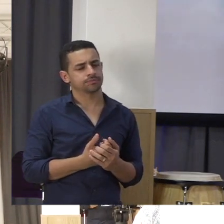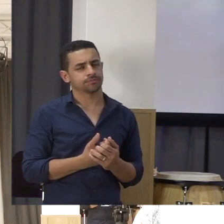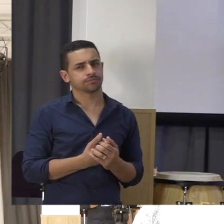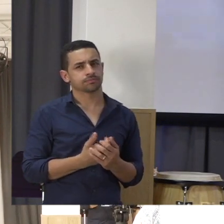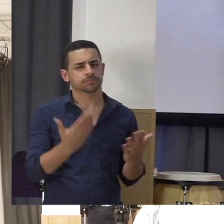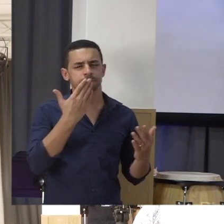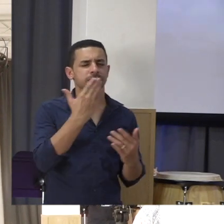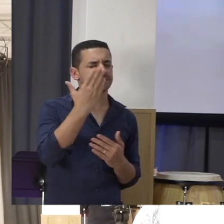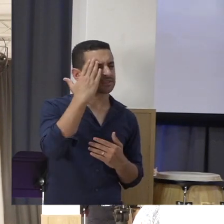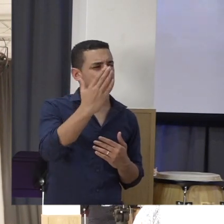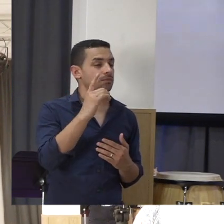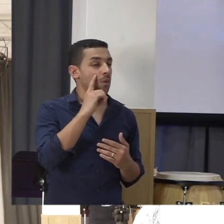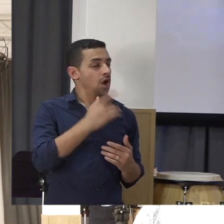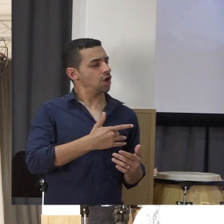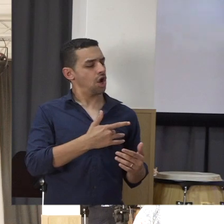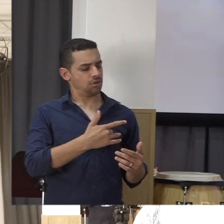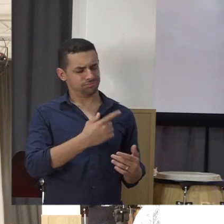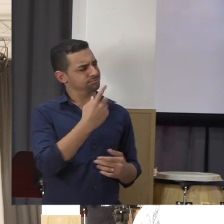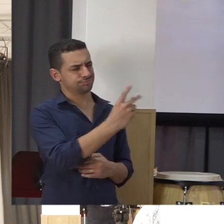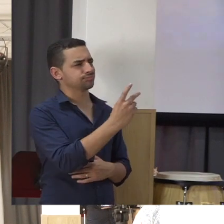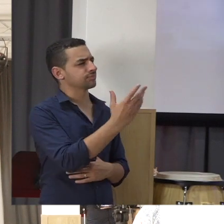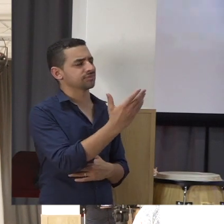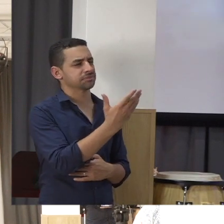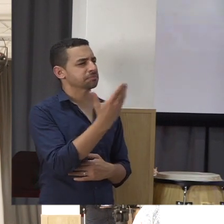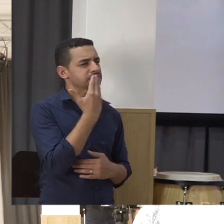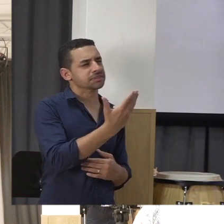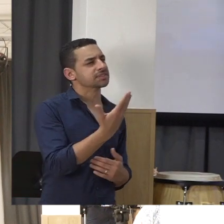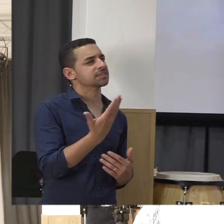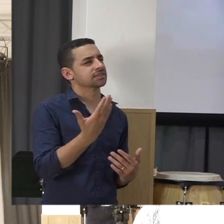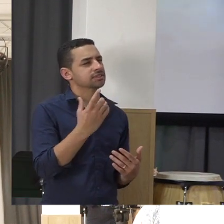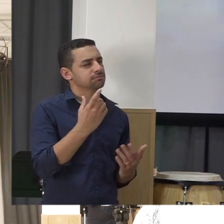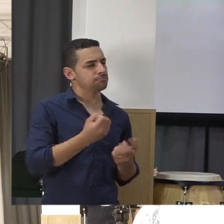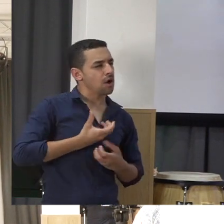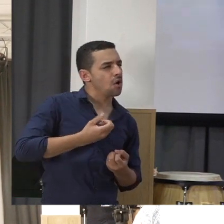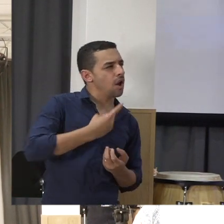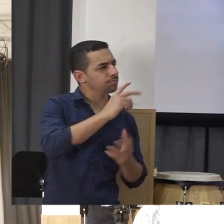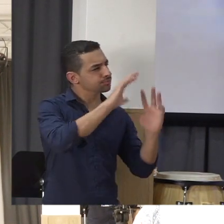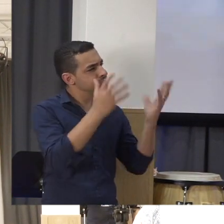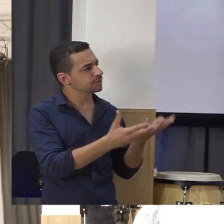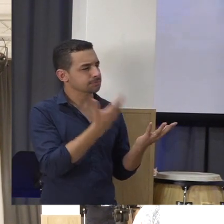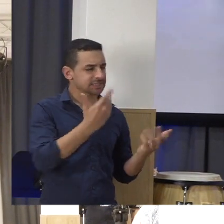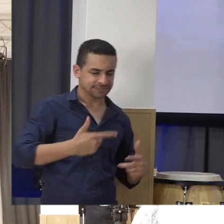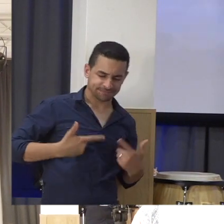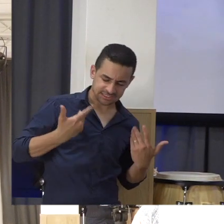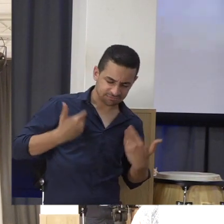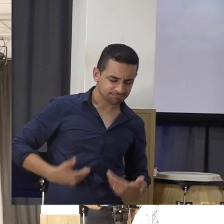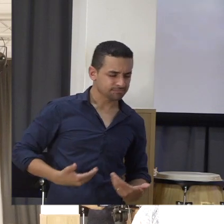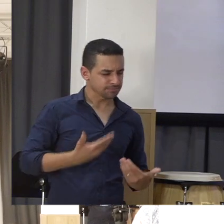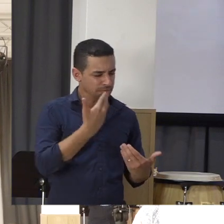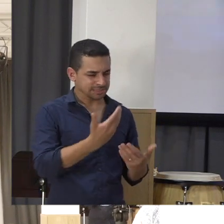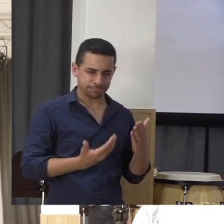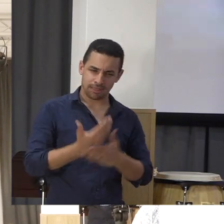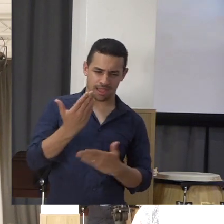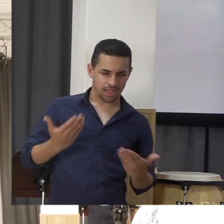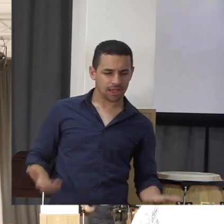Alléluia. Seigneur, merci parce que nos cœurs sont à toi. Et merci pour ta parole, merci pour nos vies, merci pour cette